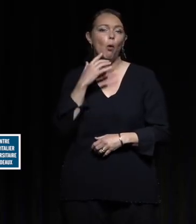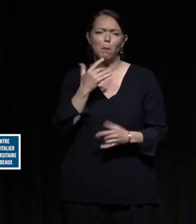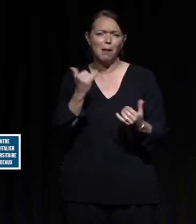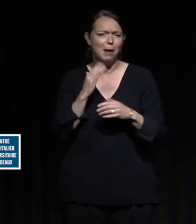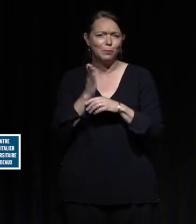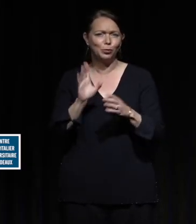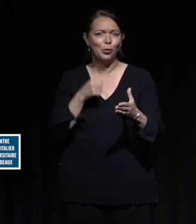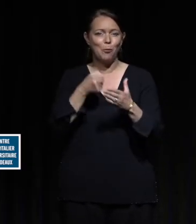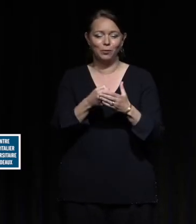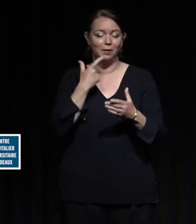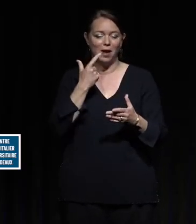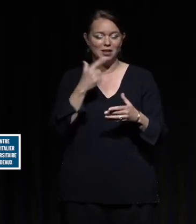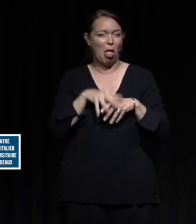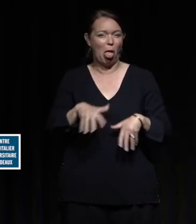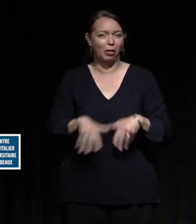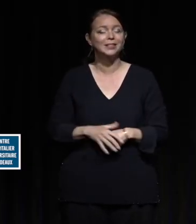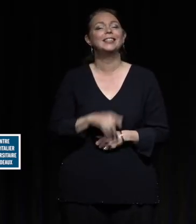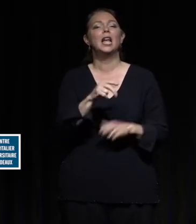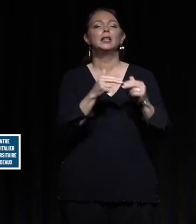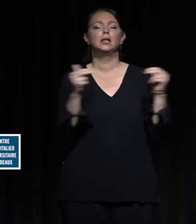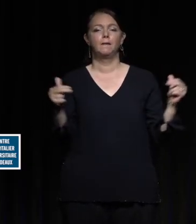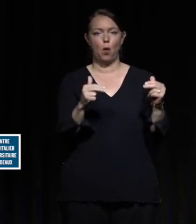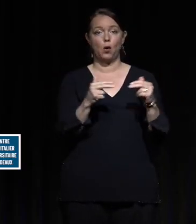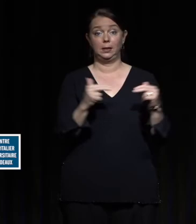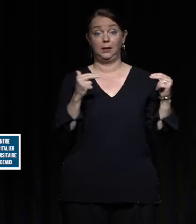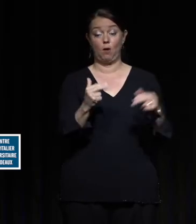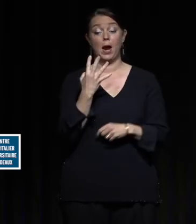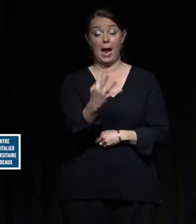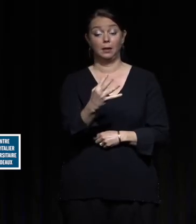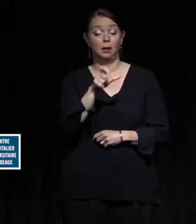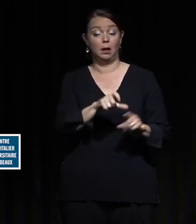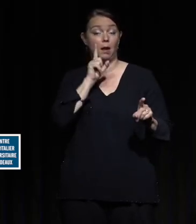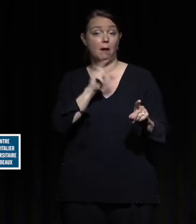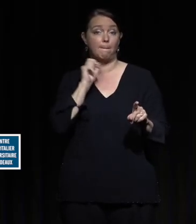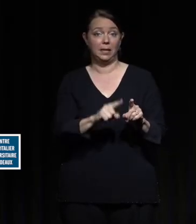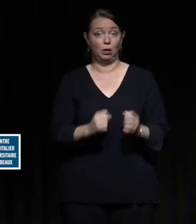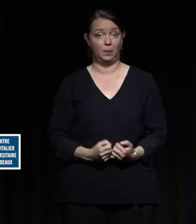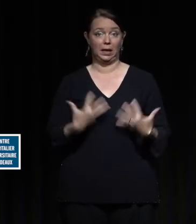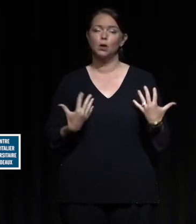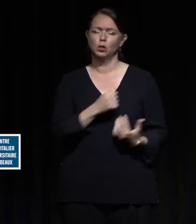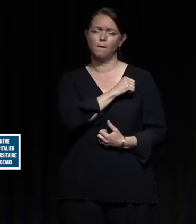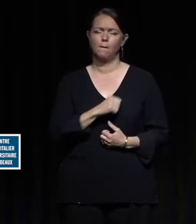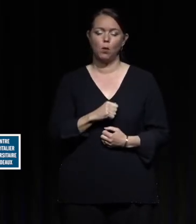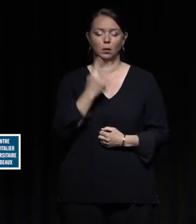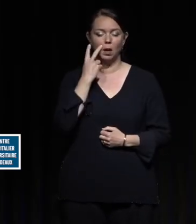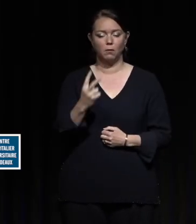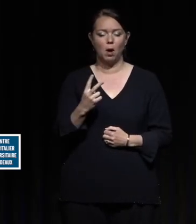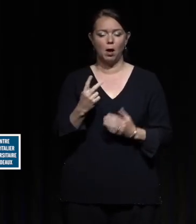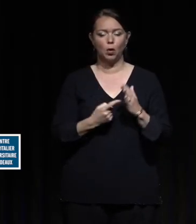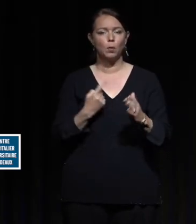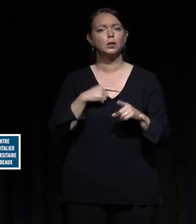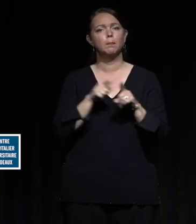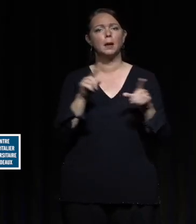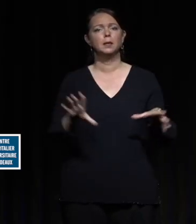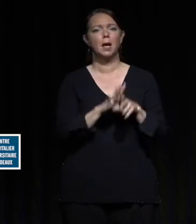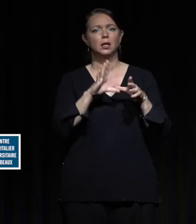cette patiente a une endométriose de stade 4 avec une endométriose importante. Et vous avez vu le kyste. Là, je vous repasse les mêmes